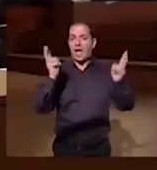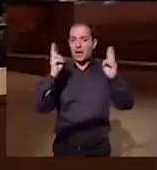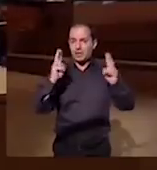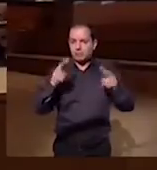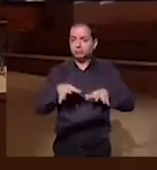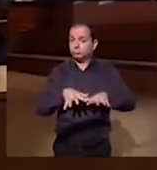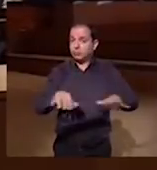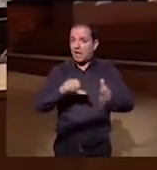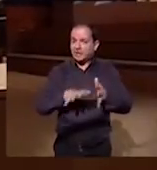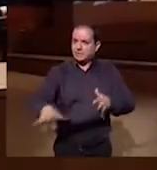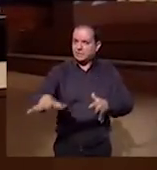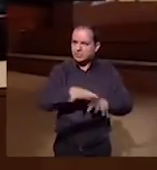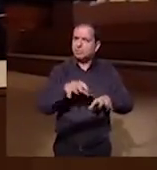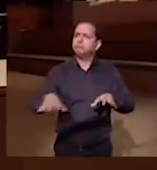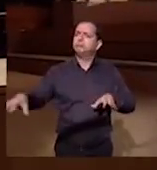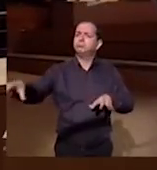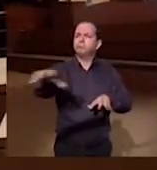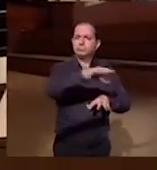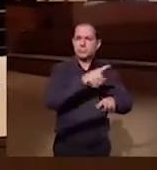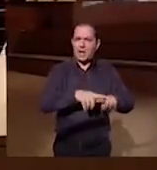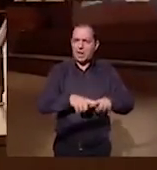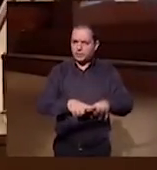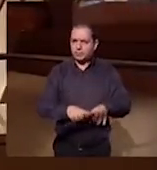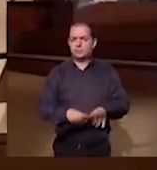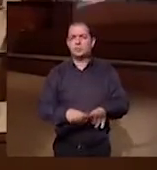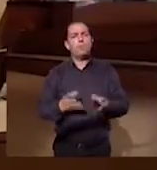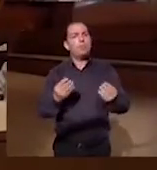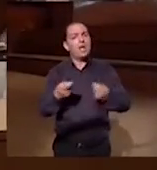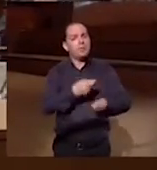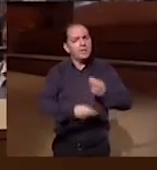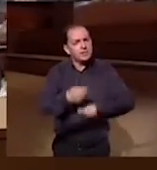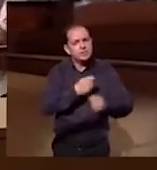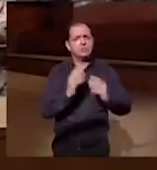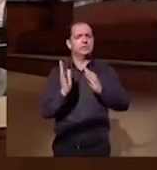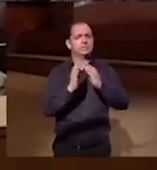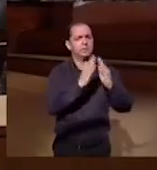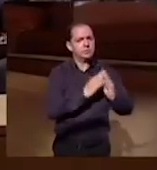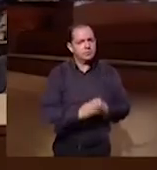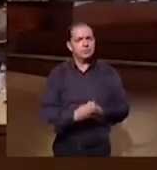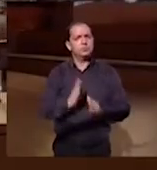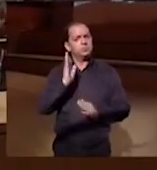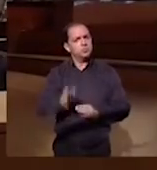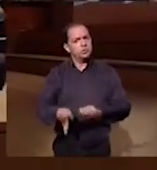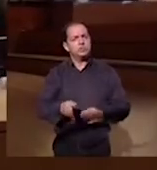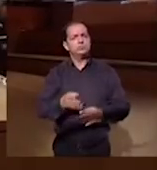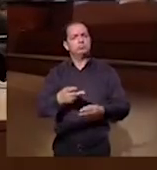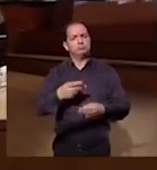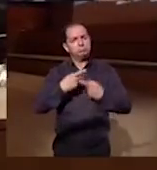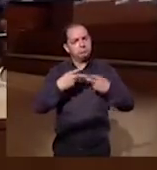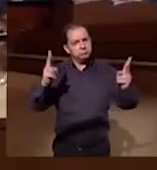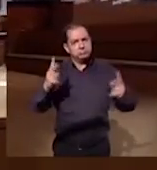Αττική όσο και στην επαρχία, δίνοντας τη δυνατότητα σε επιχειρήσεις και νοικοκυριά να αποκτήσουν πρόσβαση σε